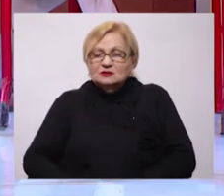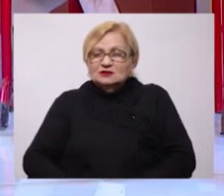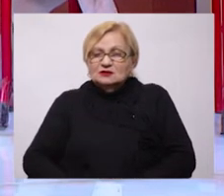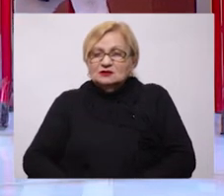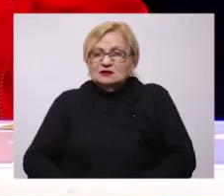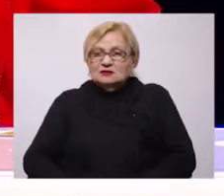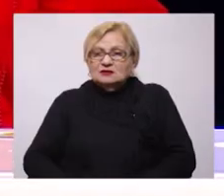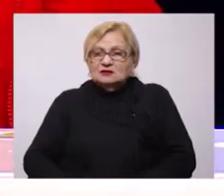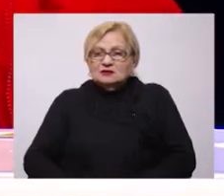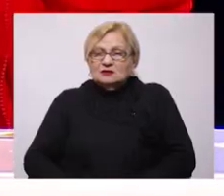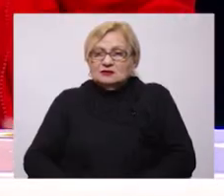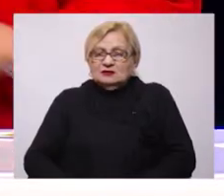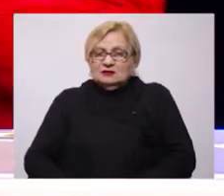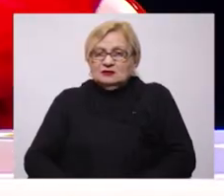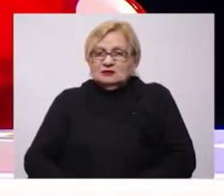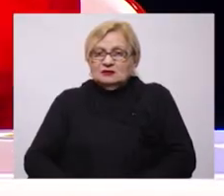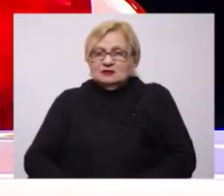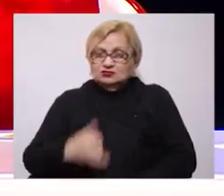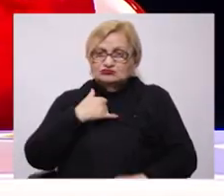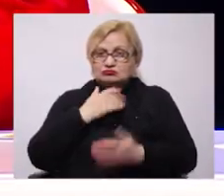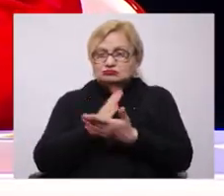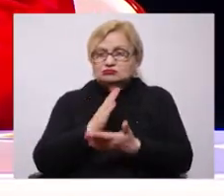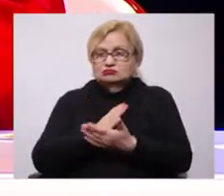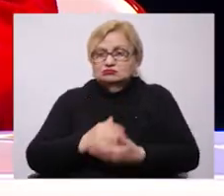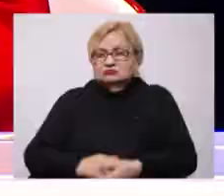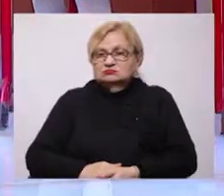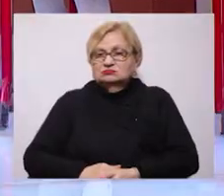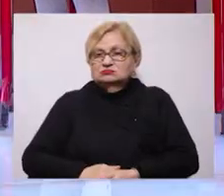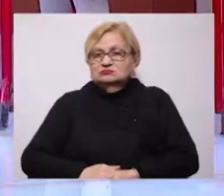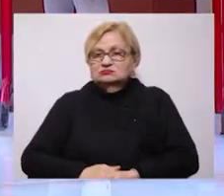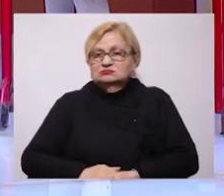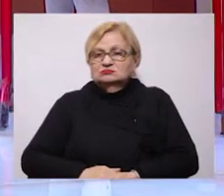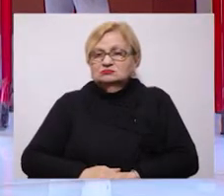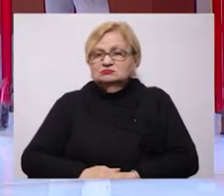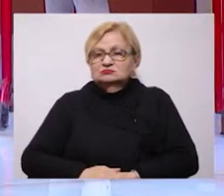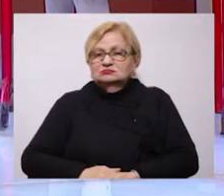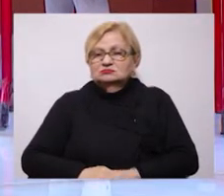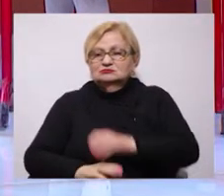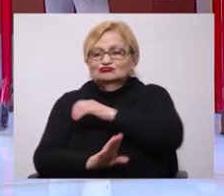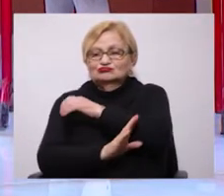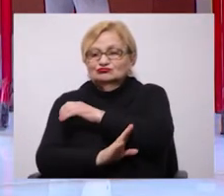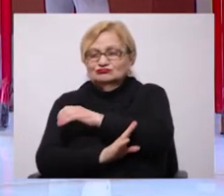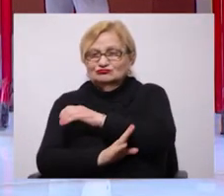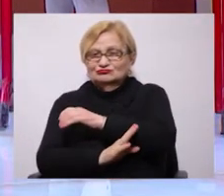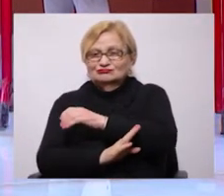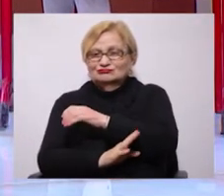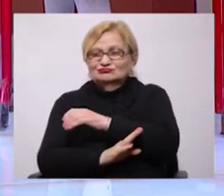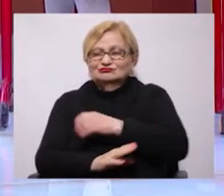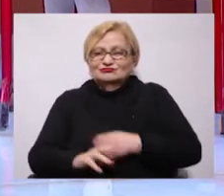ვერ ნახულობთ? ჯზე კი გვაქვს. ჯინჯარი. ჯოხი.